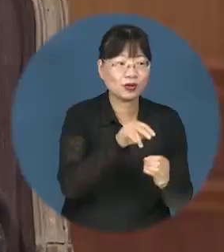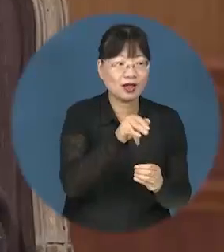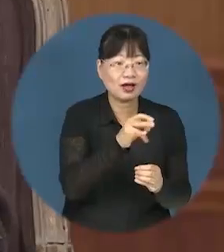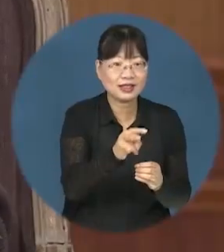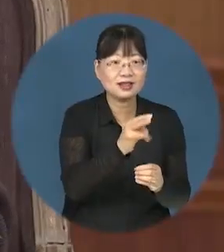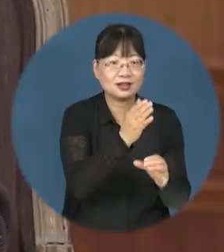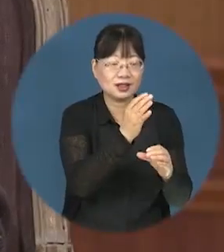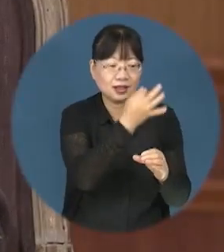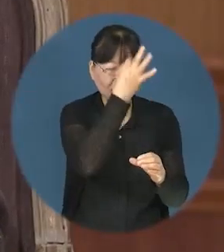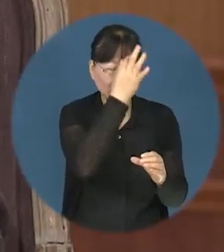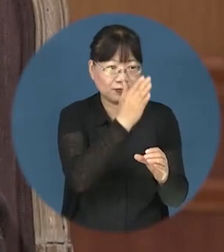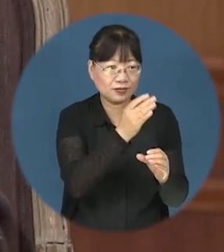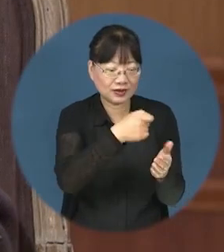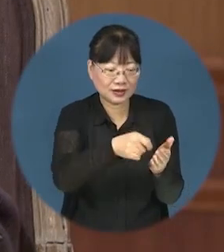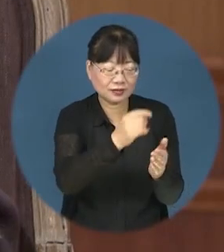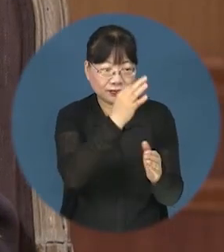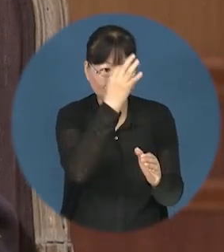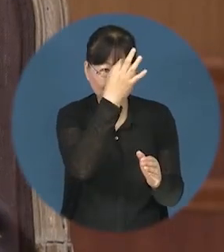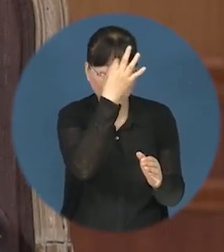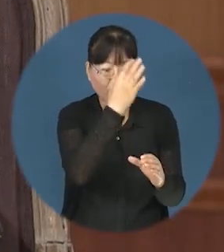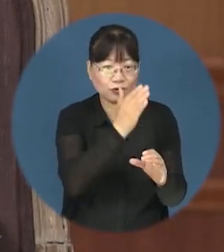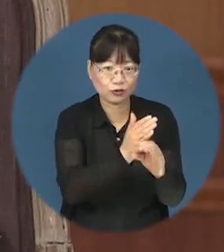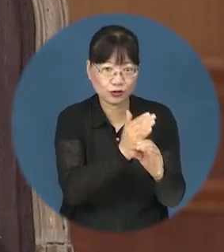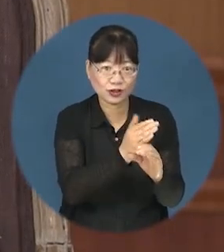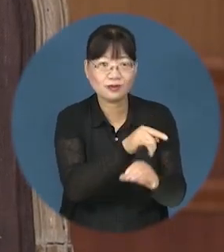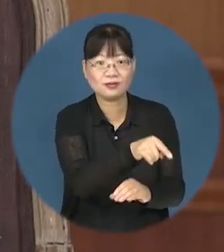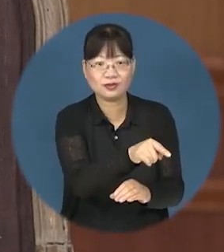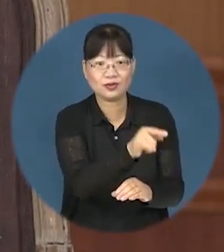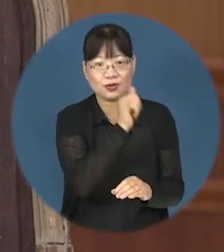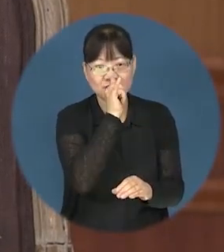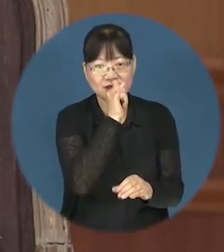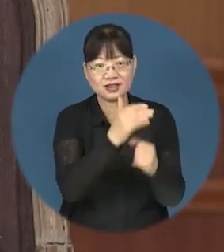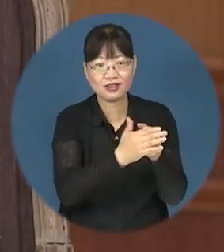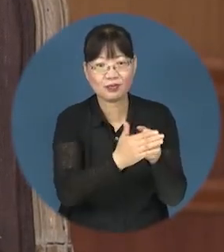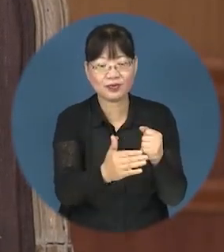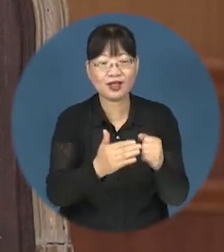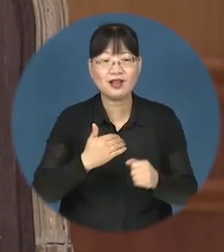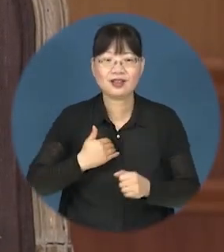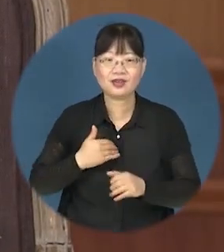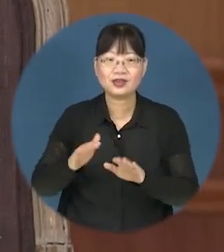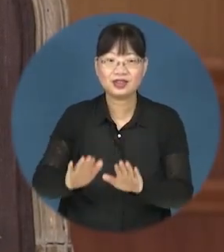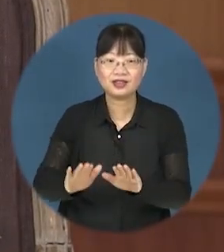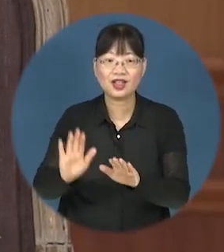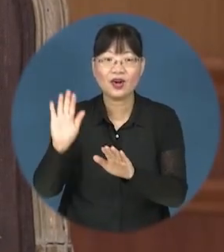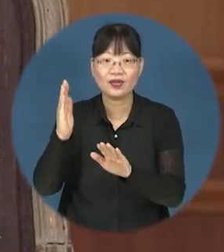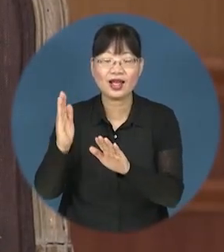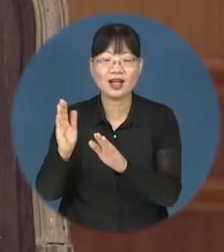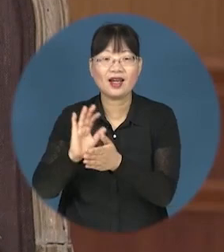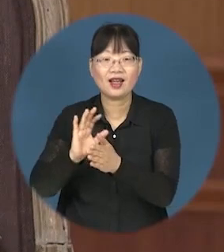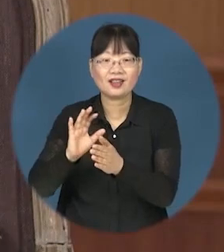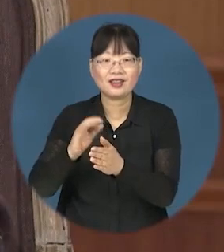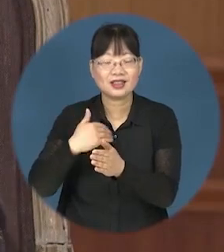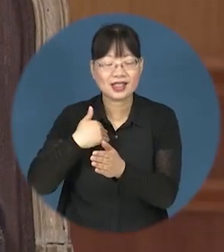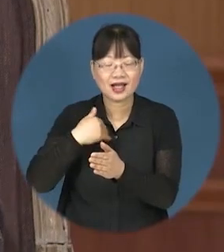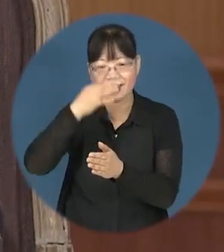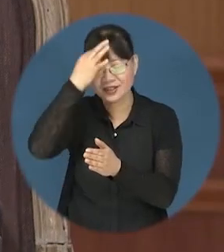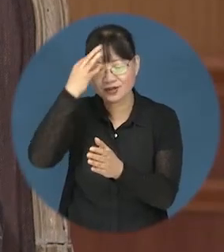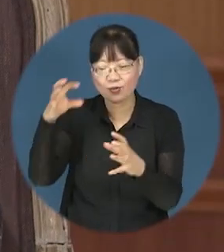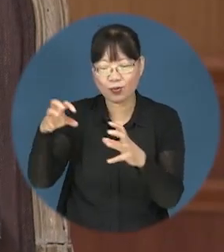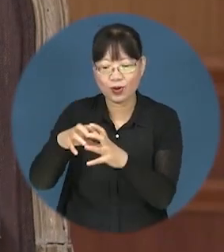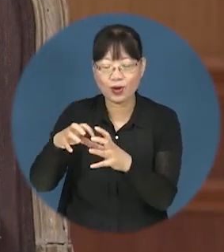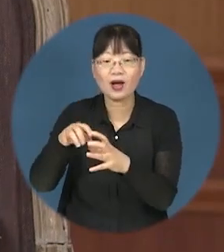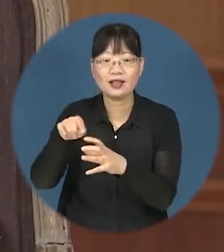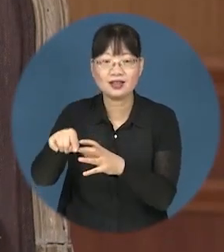중심으로 피해 법 중심으로 쓰는 그 서희가 전통 사회 거 든 요 예 전 현대사회가 맞았던 것 같아요 어 현대사회가